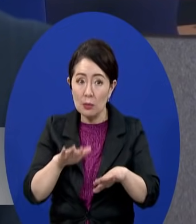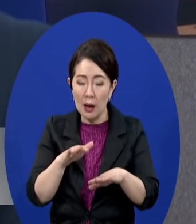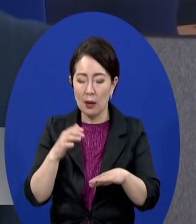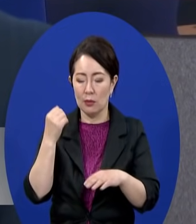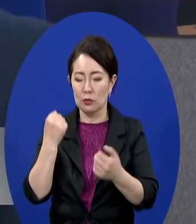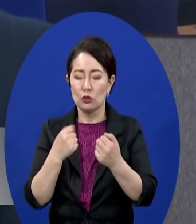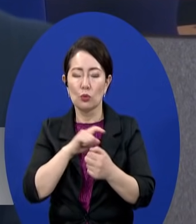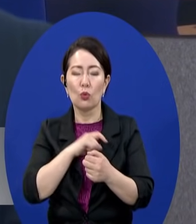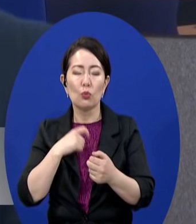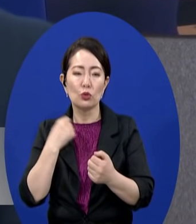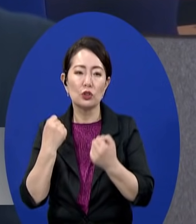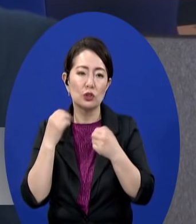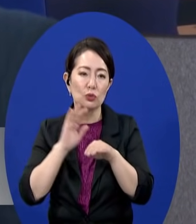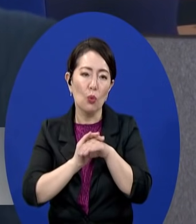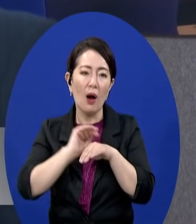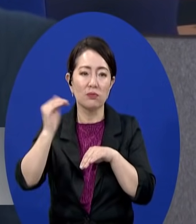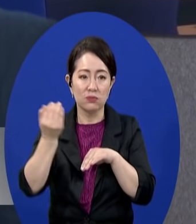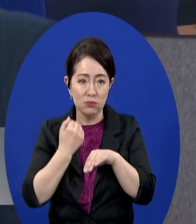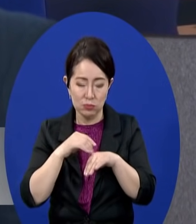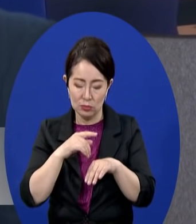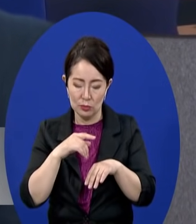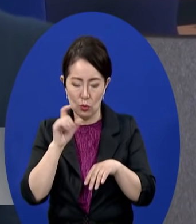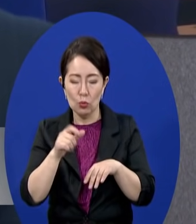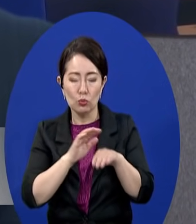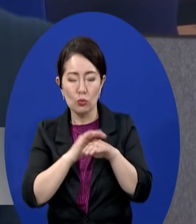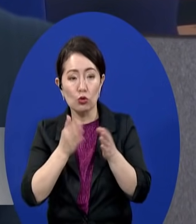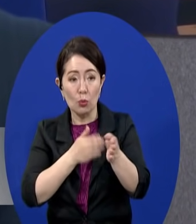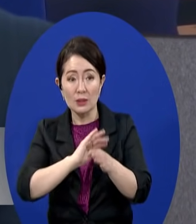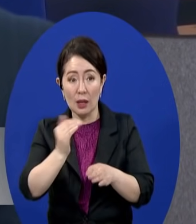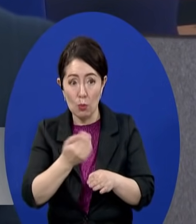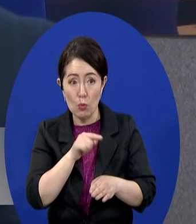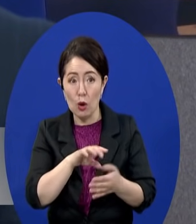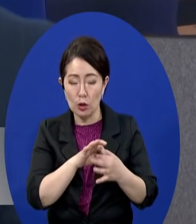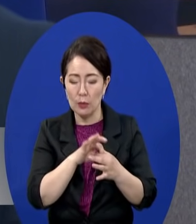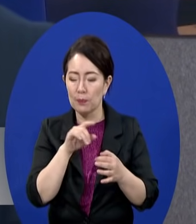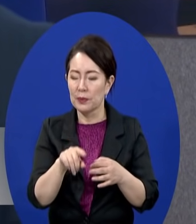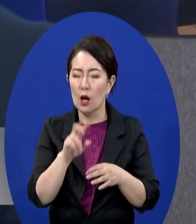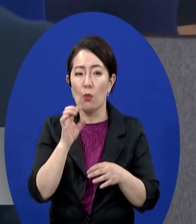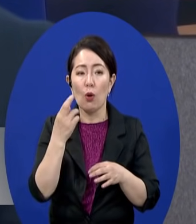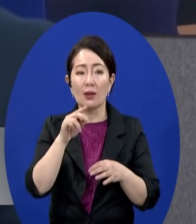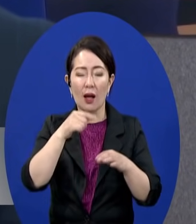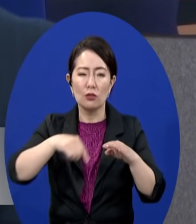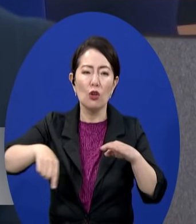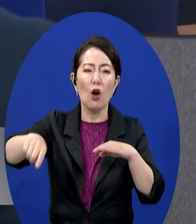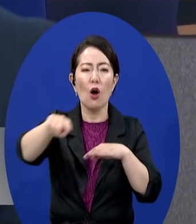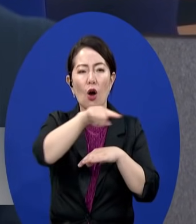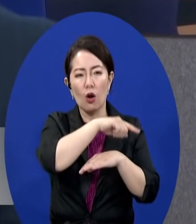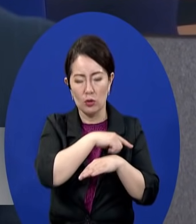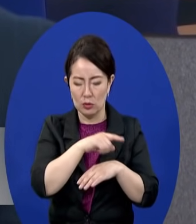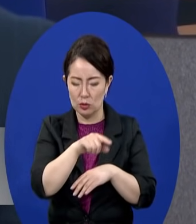тээврээр ашиглана гэсэн. Одоо зорчигч тээврээр ашиглаж байгаа энэ төмөр замаа төвшиглээд за Богдхан уулыг тойроод за